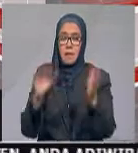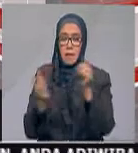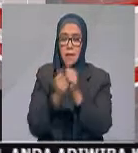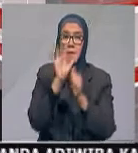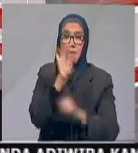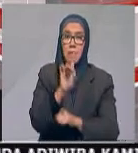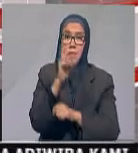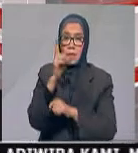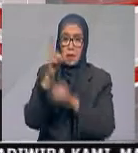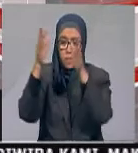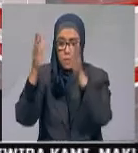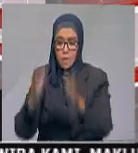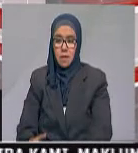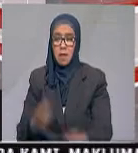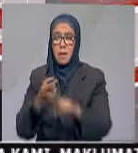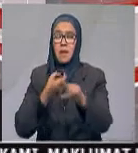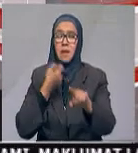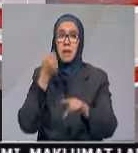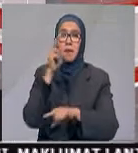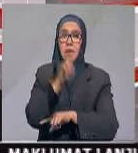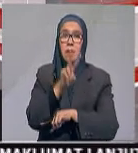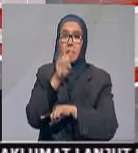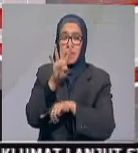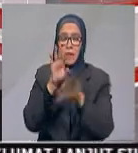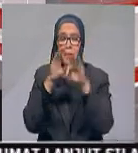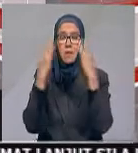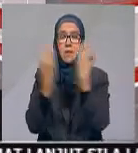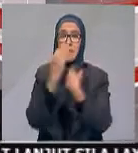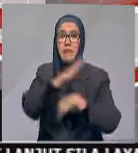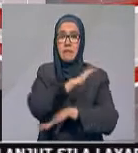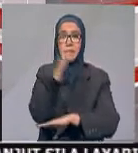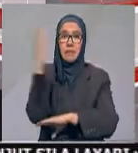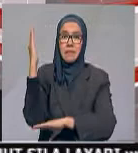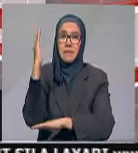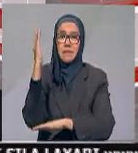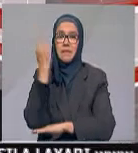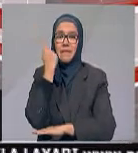81 penduduk melibatkan 24 keluarga tengah hari tadi.